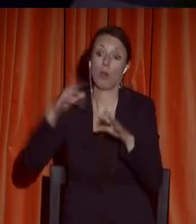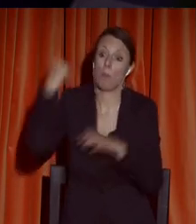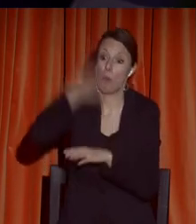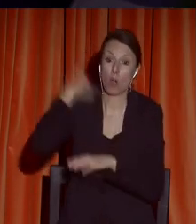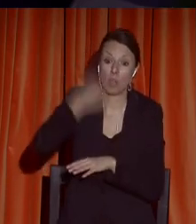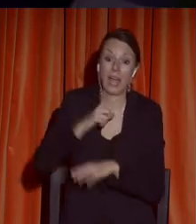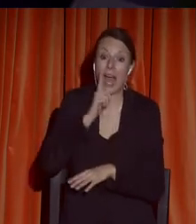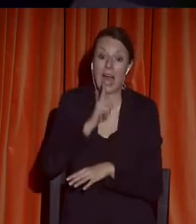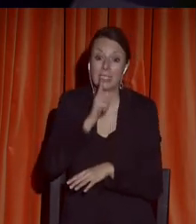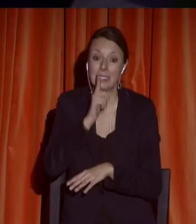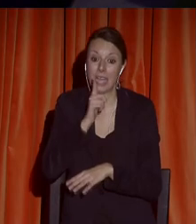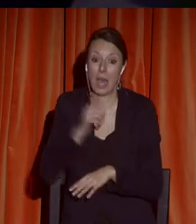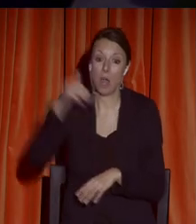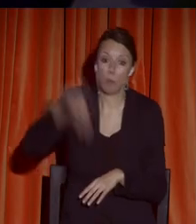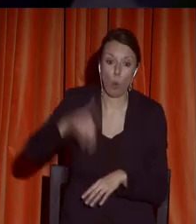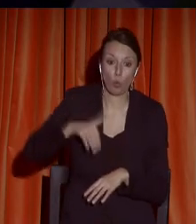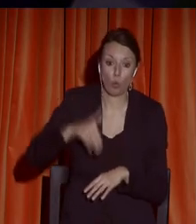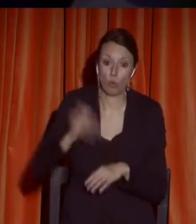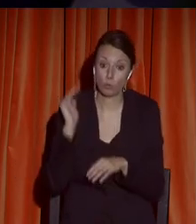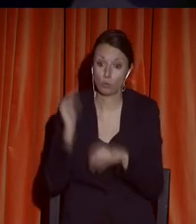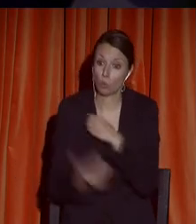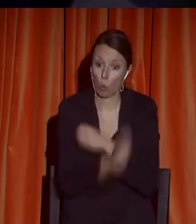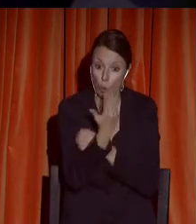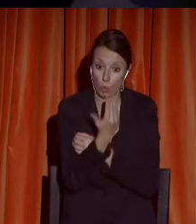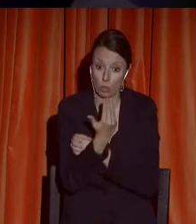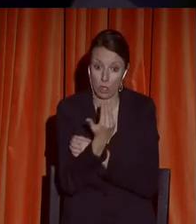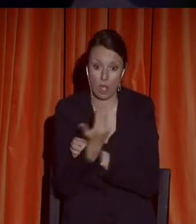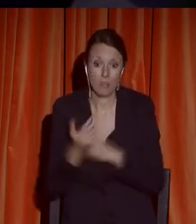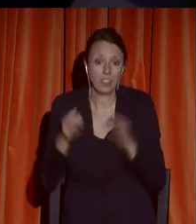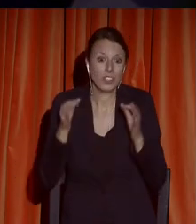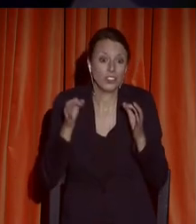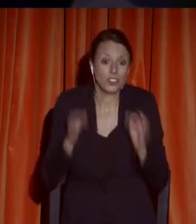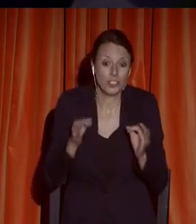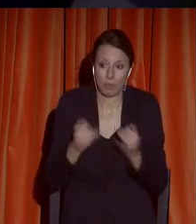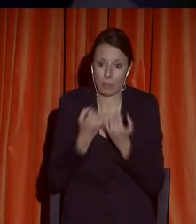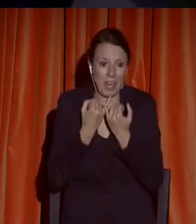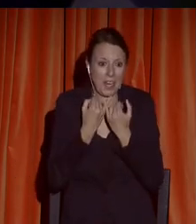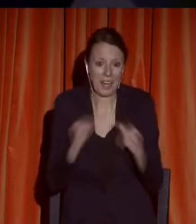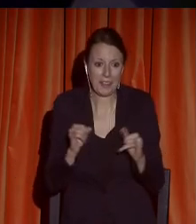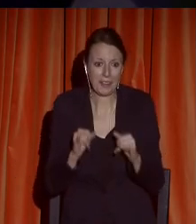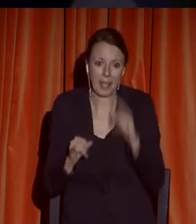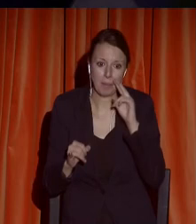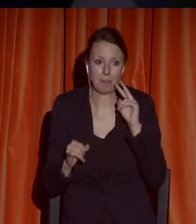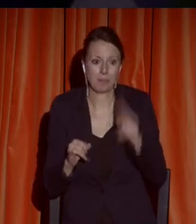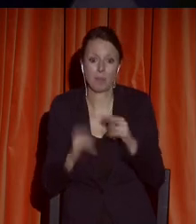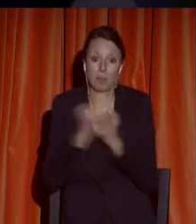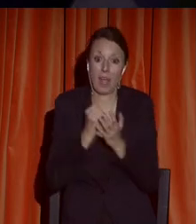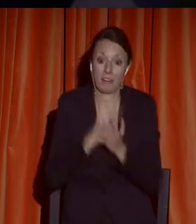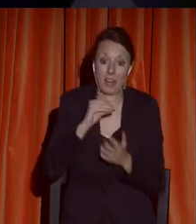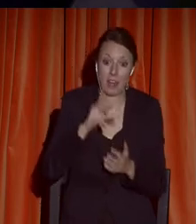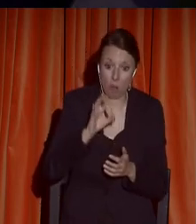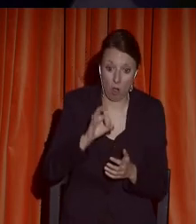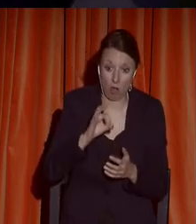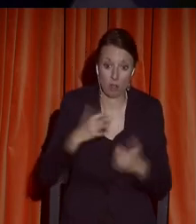Południowo-Wschodniej. Dzisiaj mamy nowe podejście do spraw klimatycznych, bo widzimy nie tylko naturę i